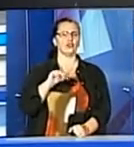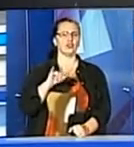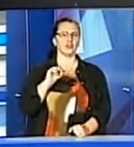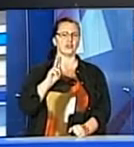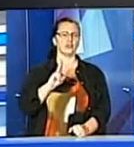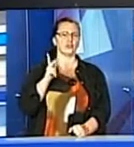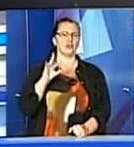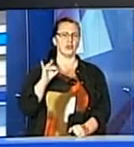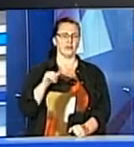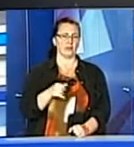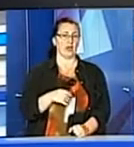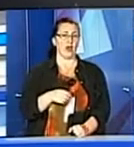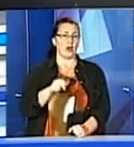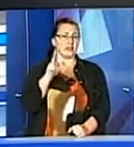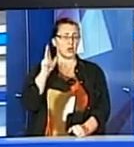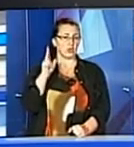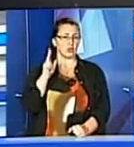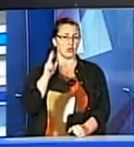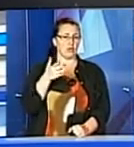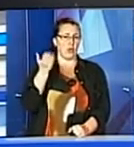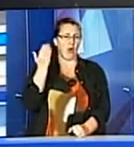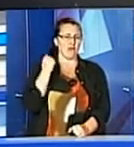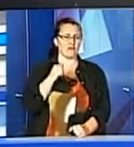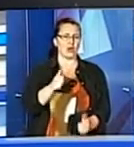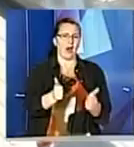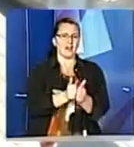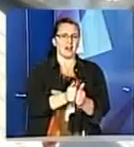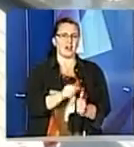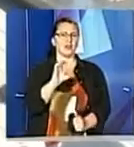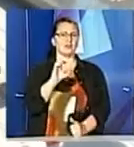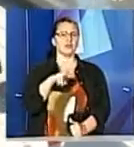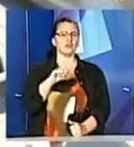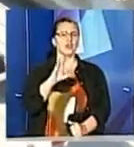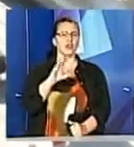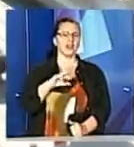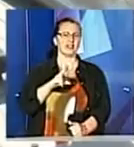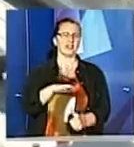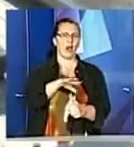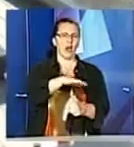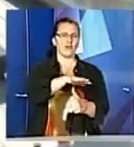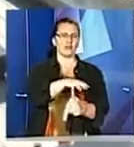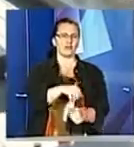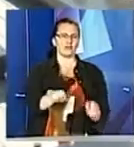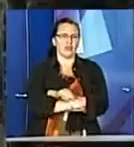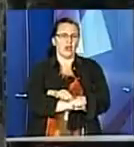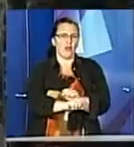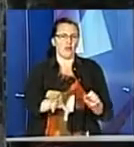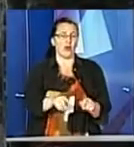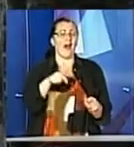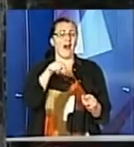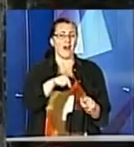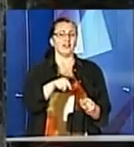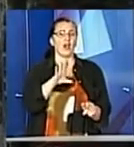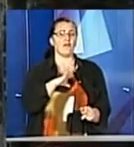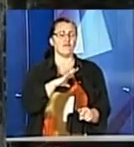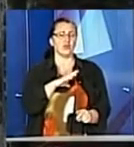тому терористи неподалік гори Карачун, що поблизу Слов'янська на Донеччині, збили гелікоптер, на облапку якого перебували